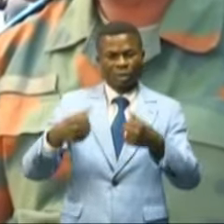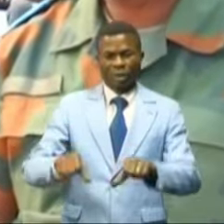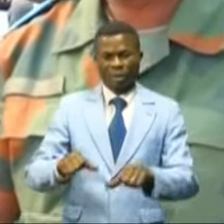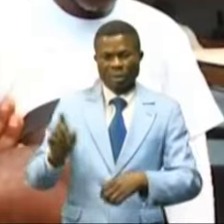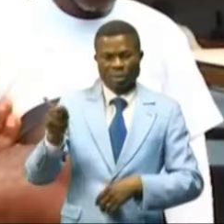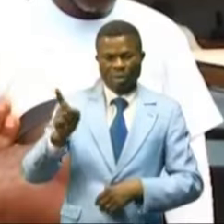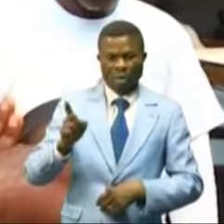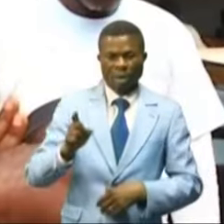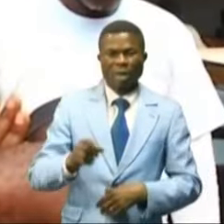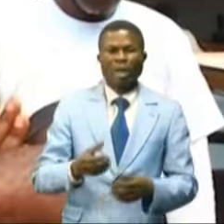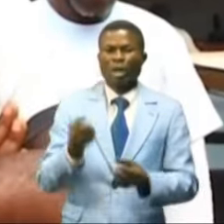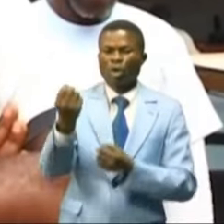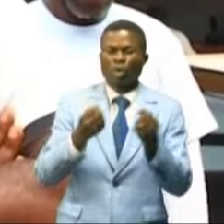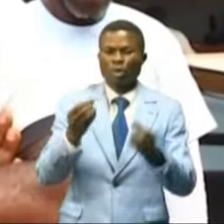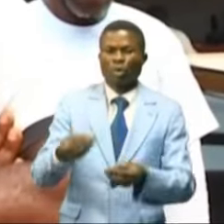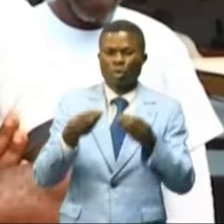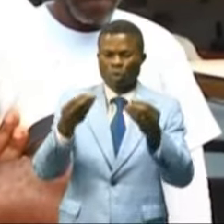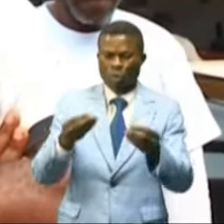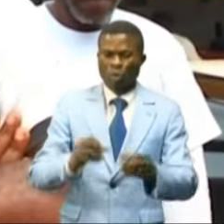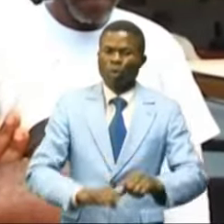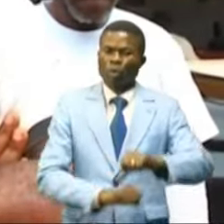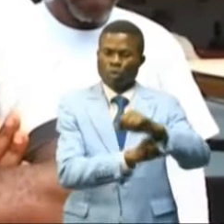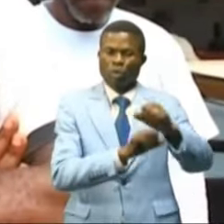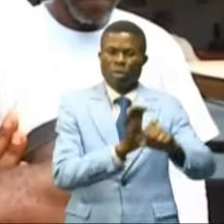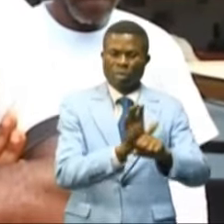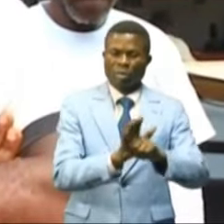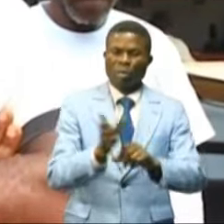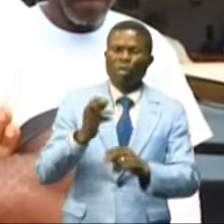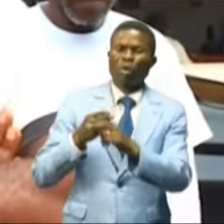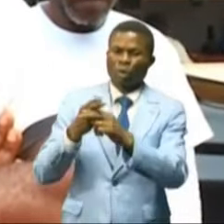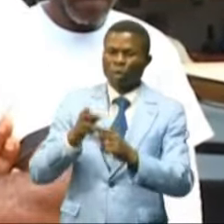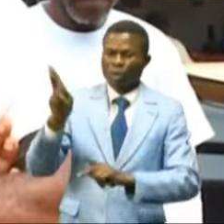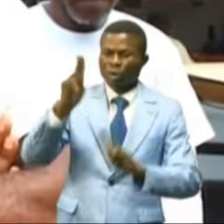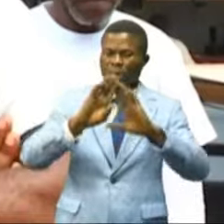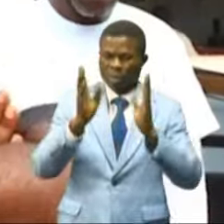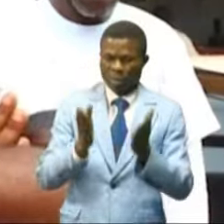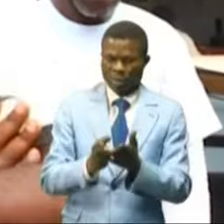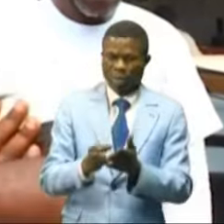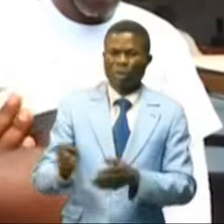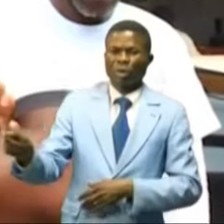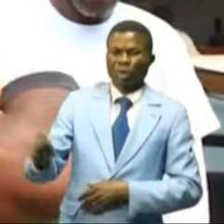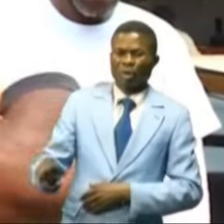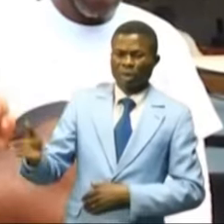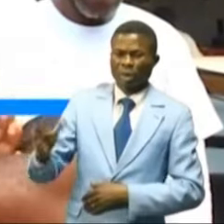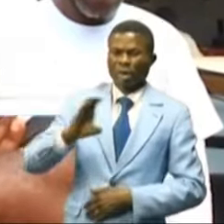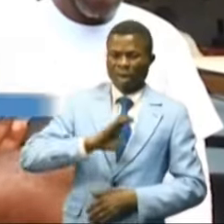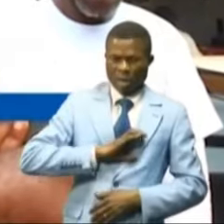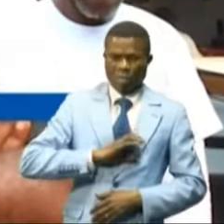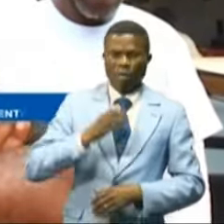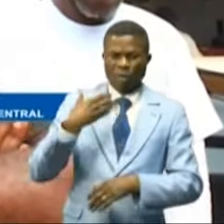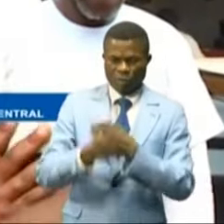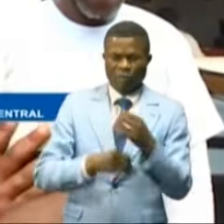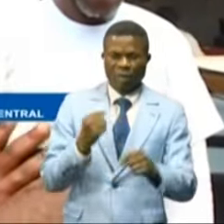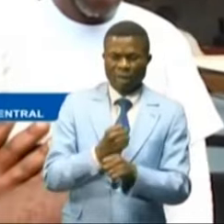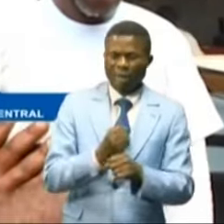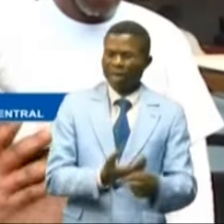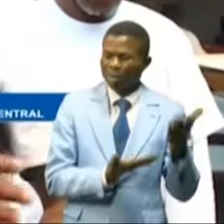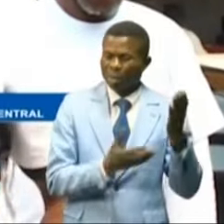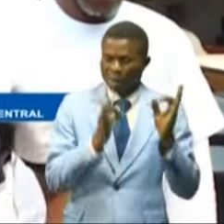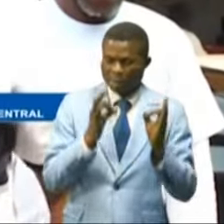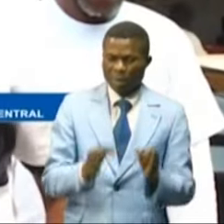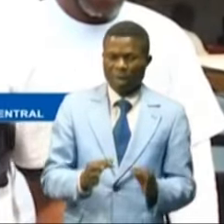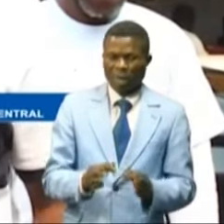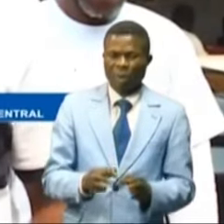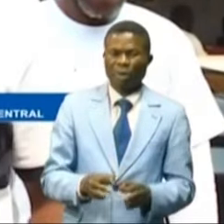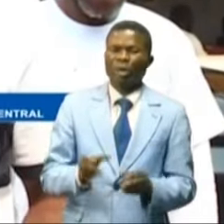moyen de déplacement pour qu'ils viennent en appui pour sécuriser le territoire de Kasangoulou. La police fait un travail de titan, mais il fallait que